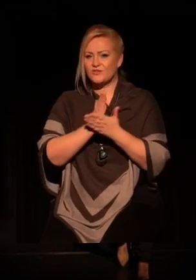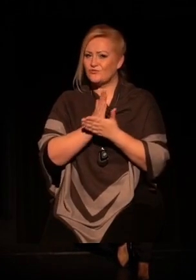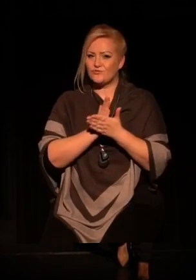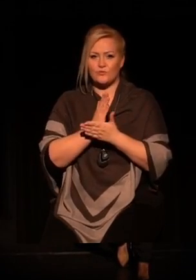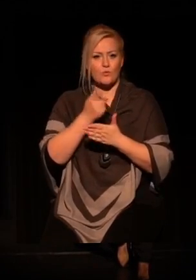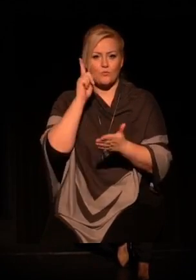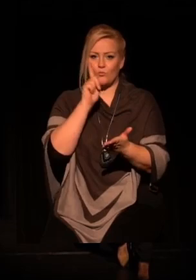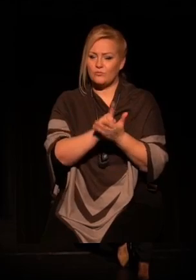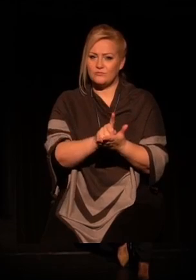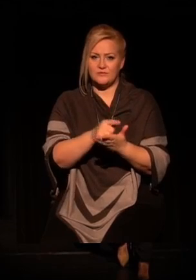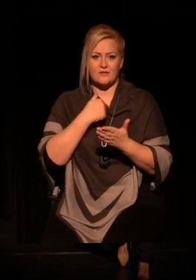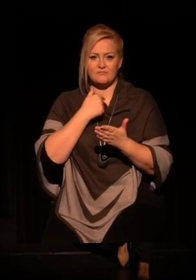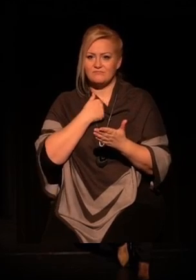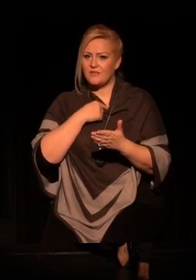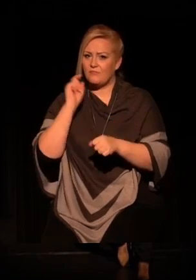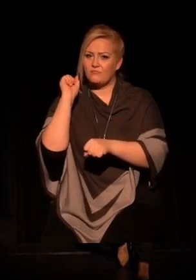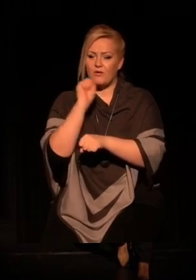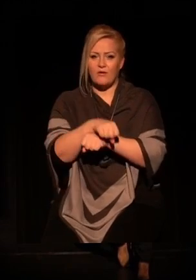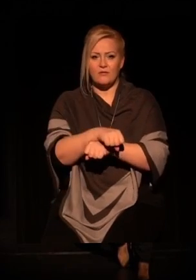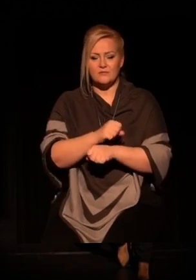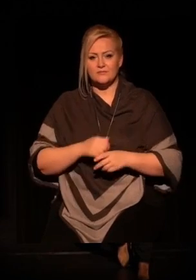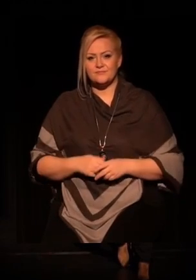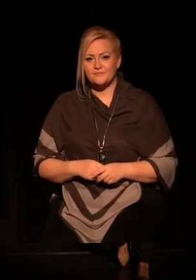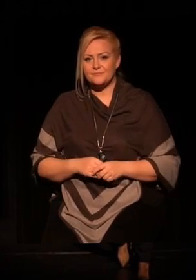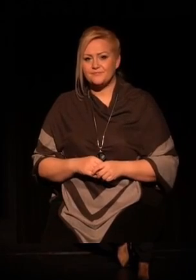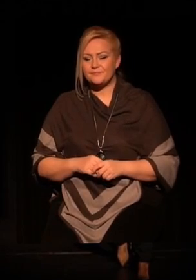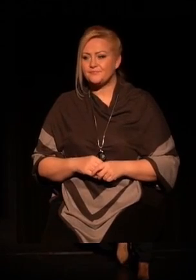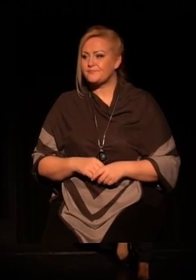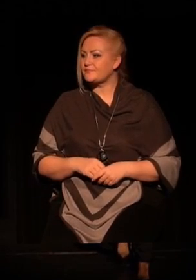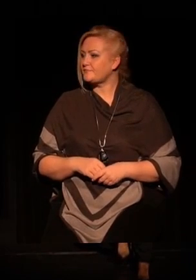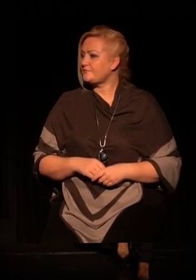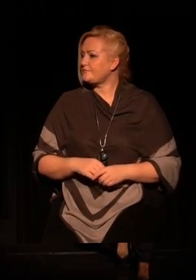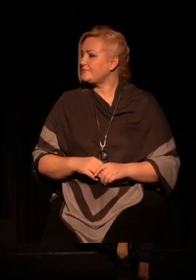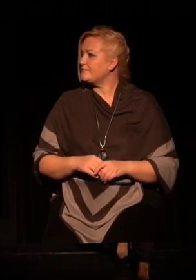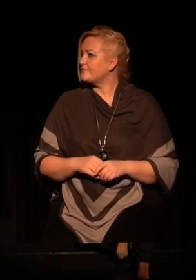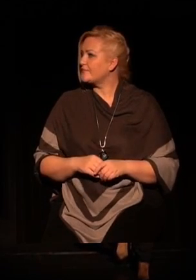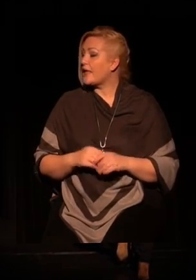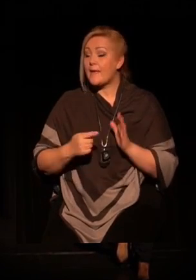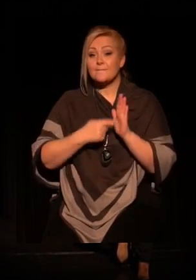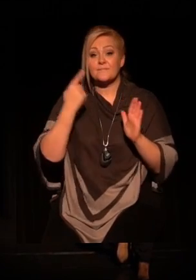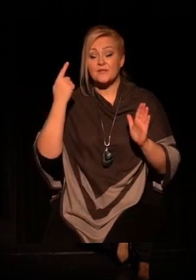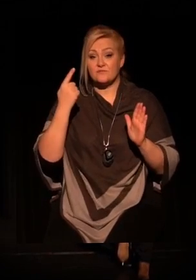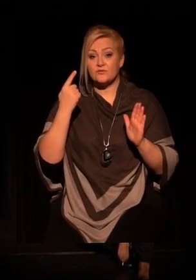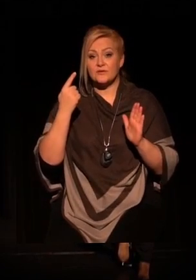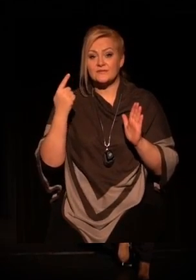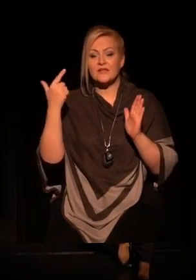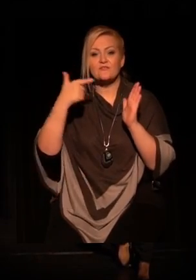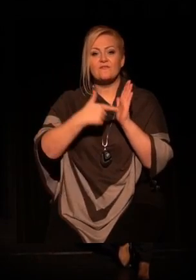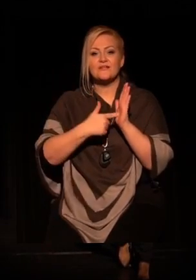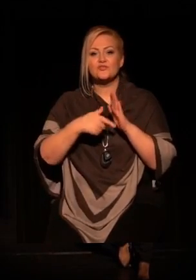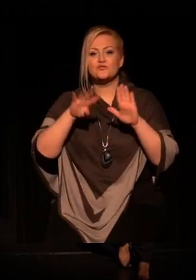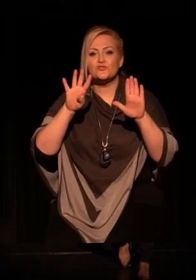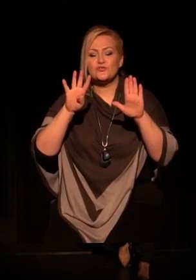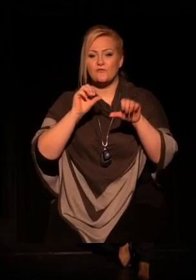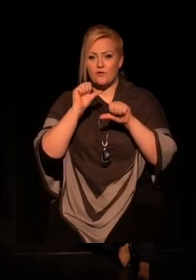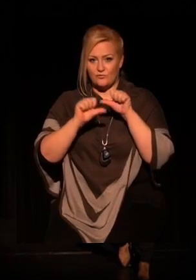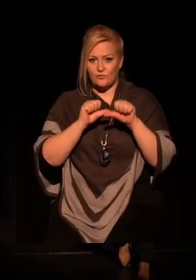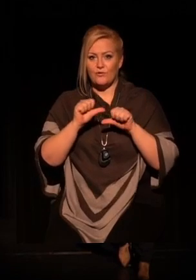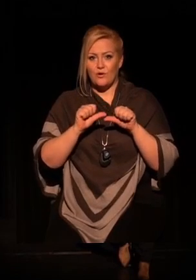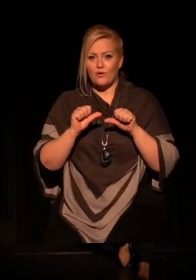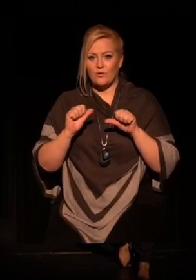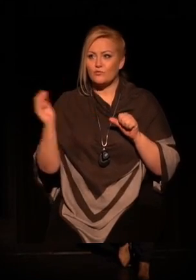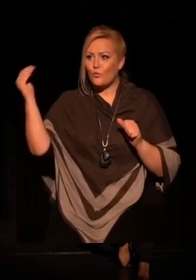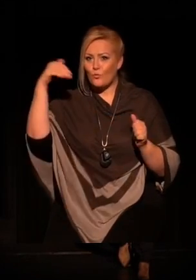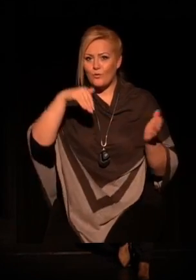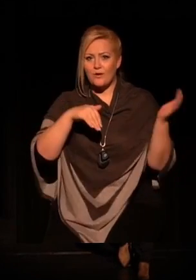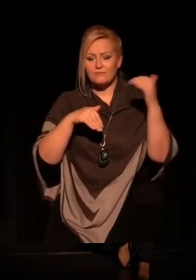robić. Po pierwszej górze, która właśnie była w 2009 roku, czyli już dość dawno temu,